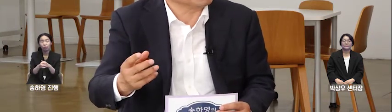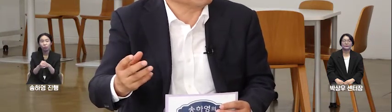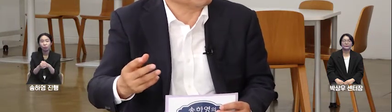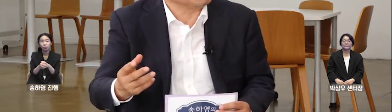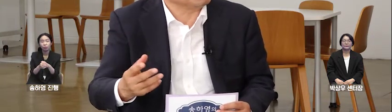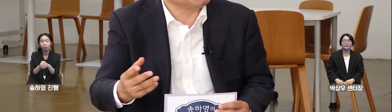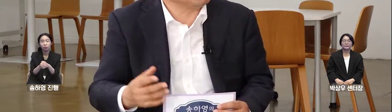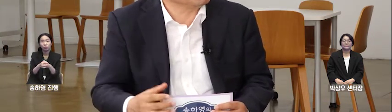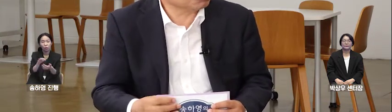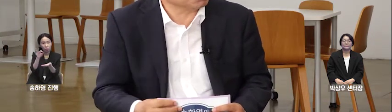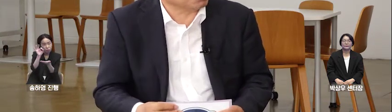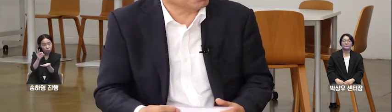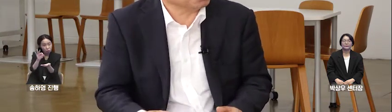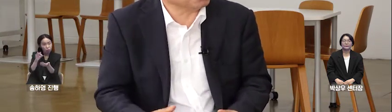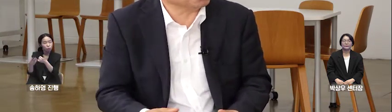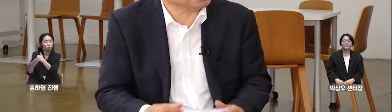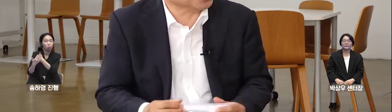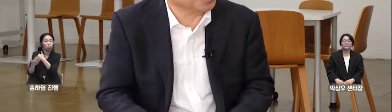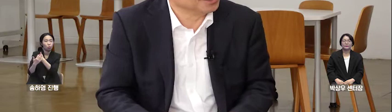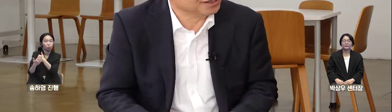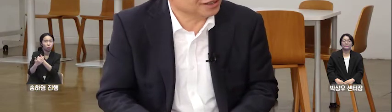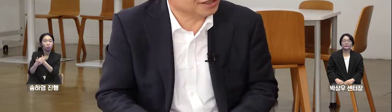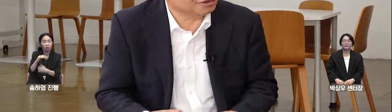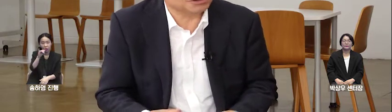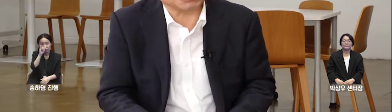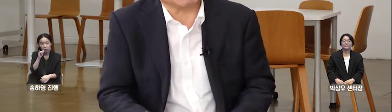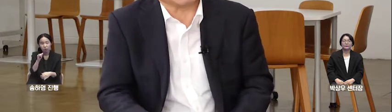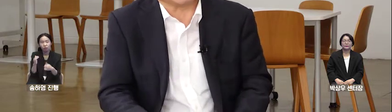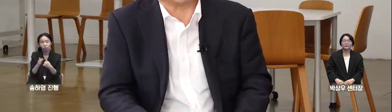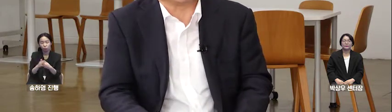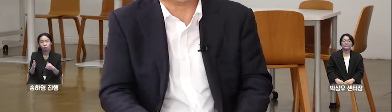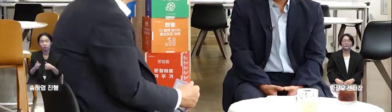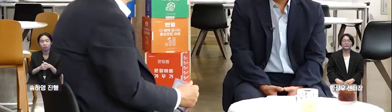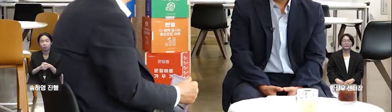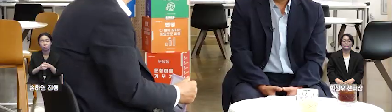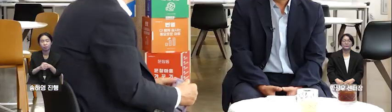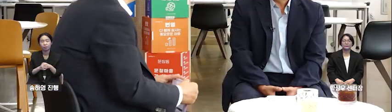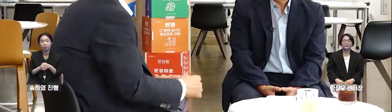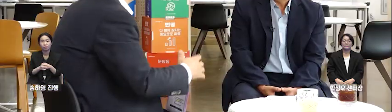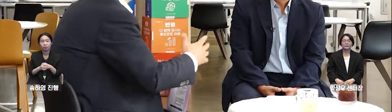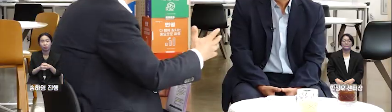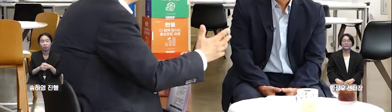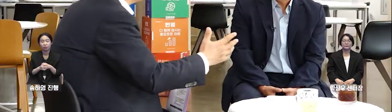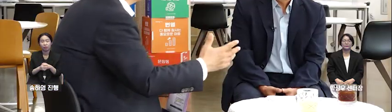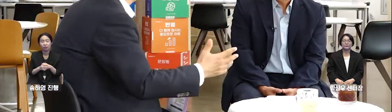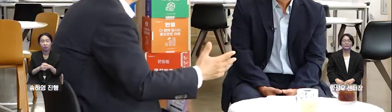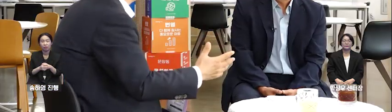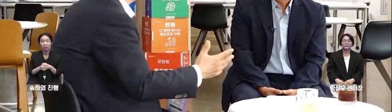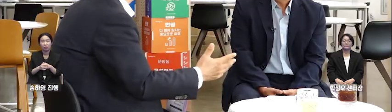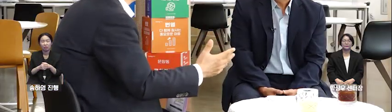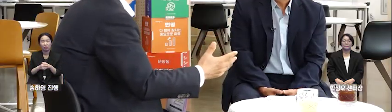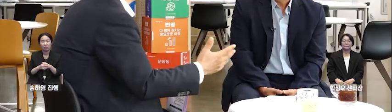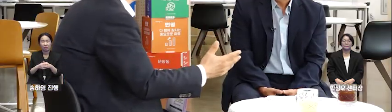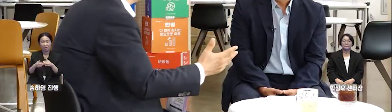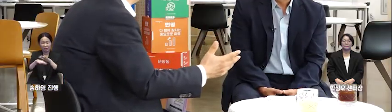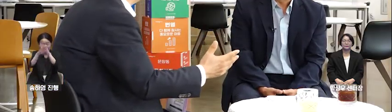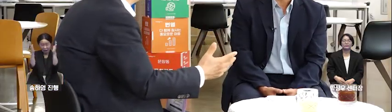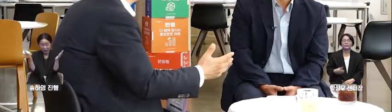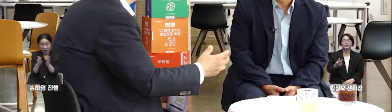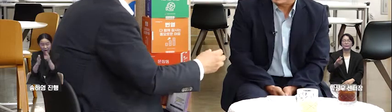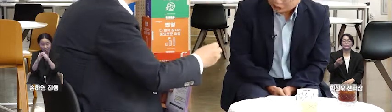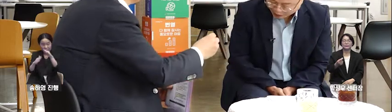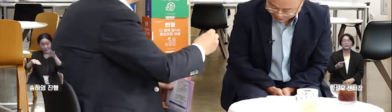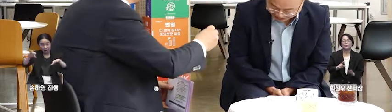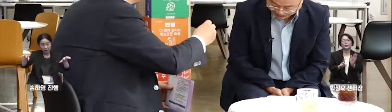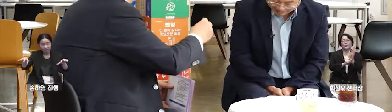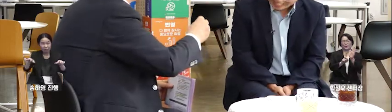또 비용도 도와주니까 네. 아 훨씬 좋겠구나. 근데 이제 많은 마을에 다 지원할 수는 없겠고 네